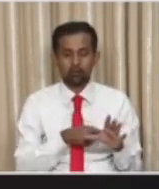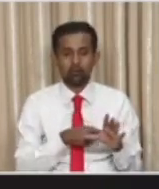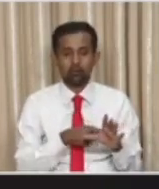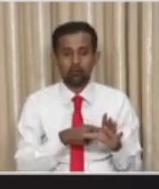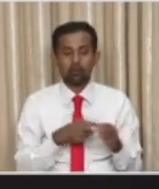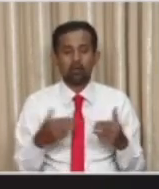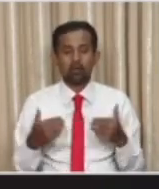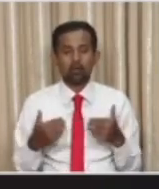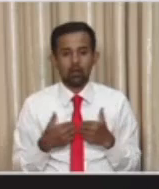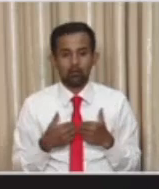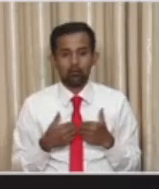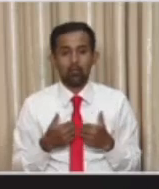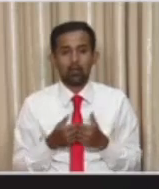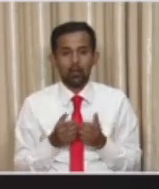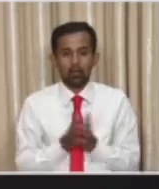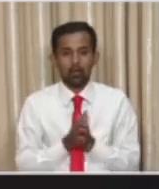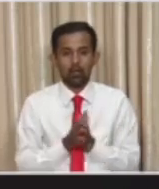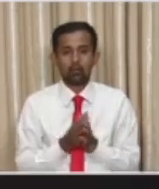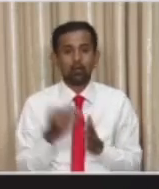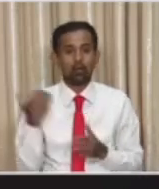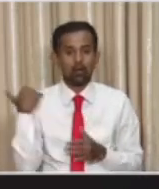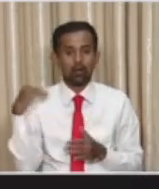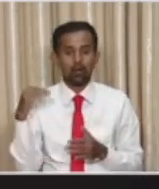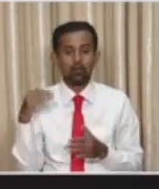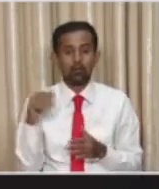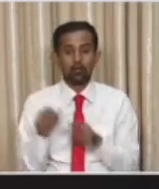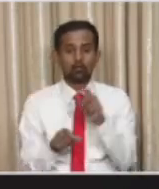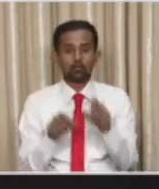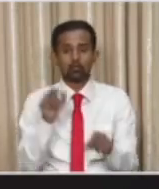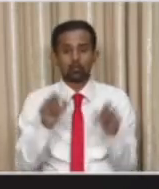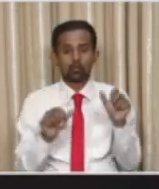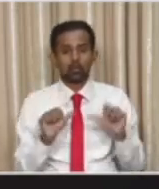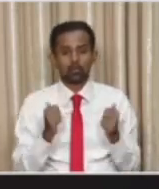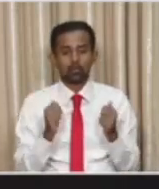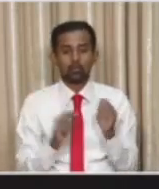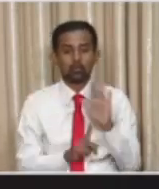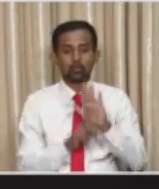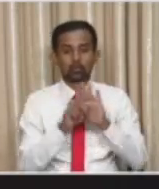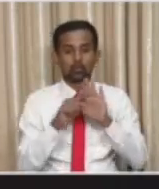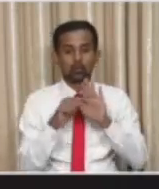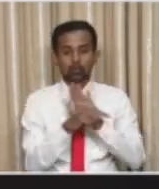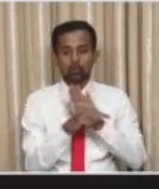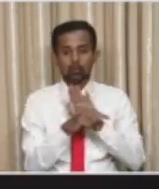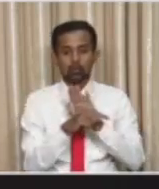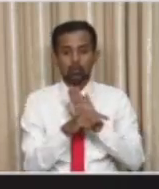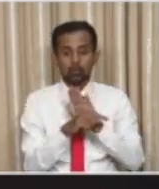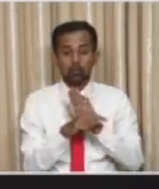හැබැයි අපේම සහෝදර ජන කොට්ටාසය ජීවත් වෙන උතුරු නැගෙනහිර